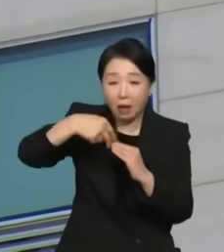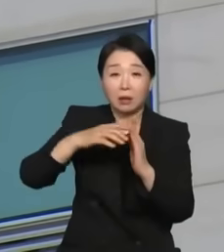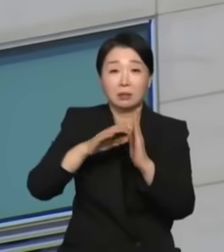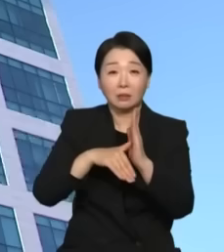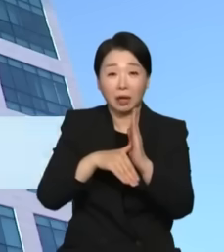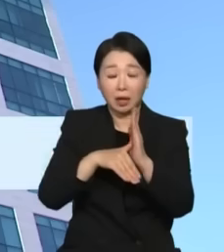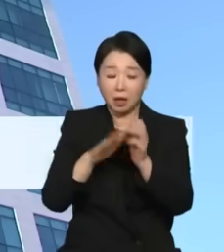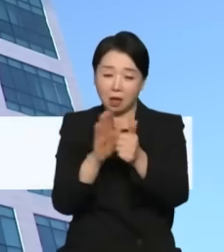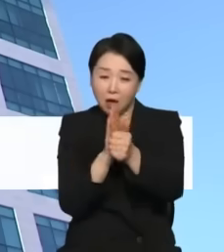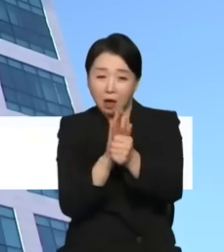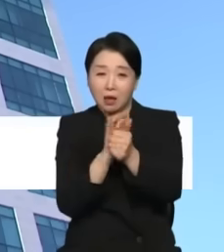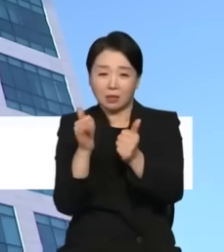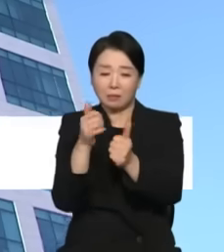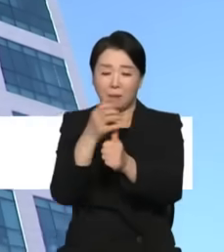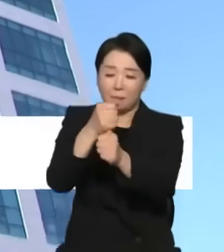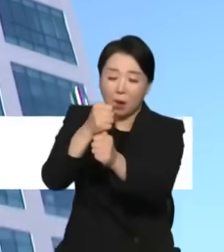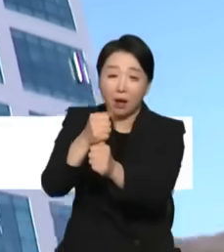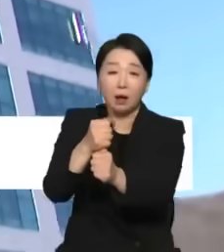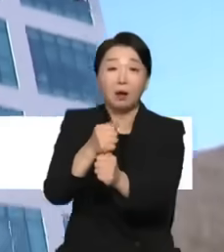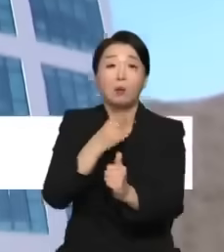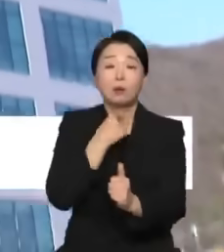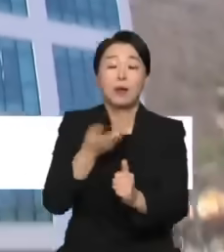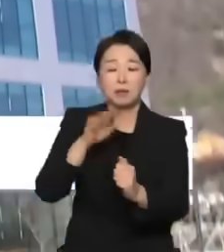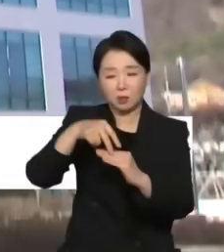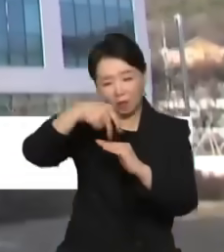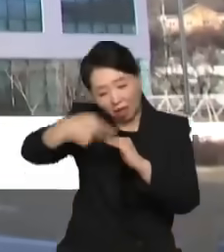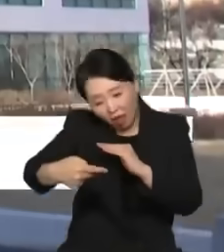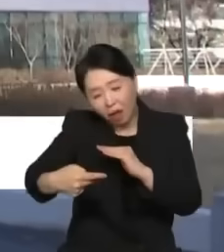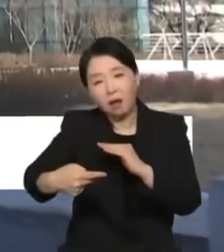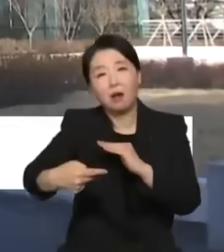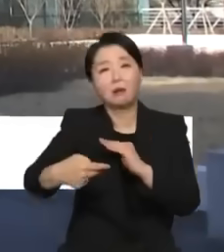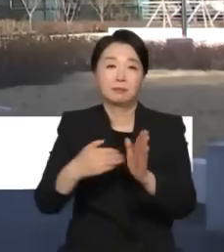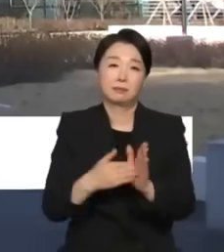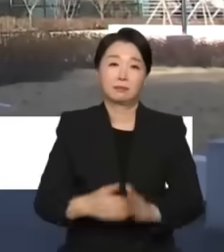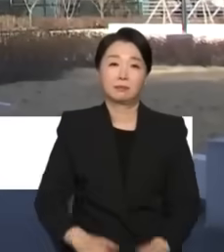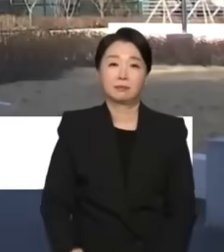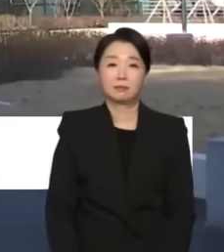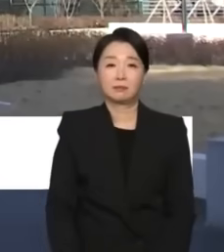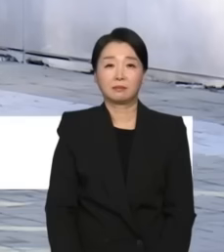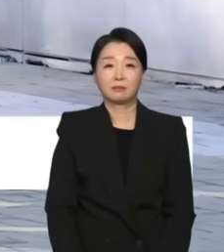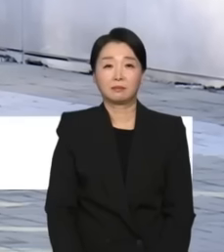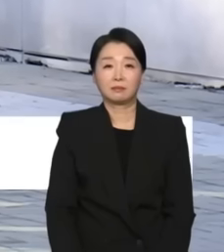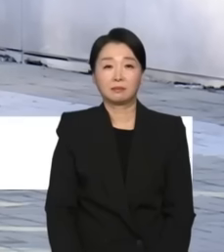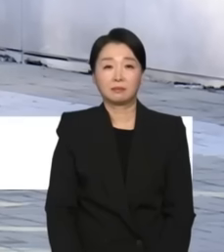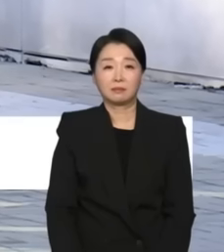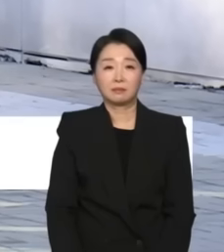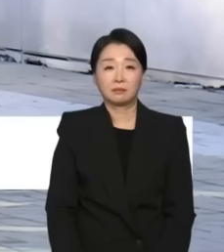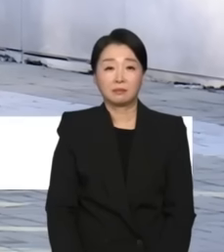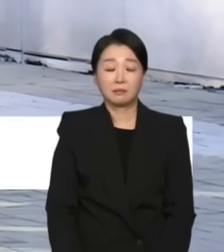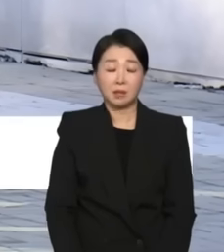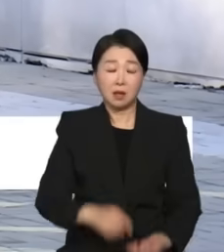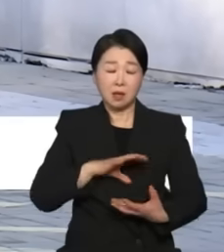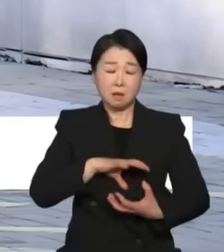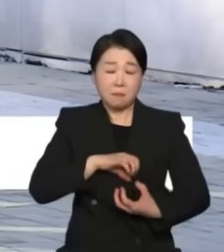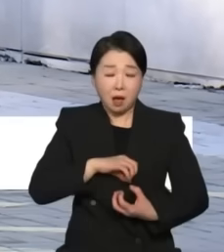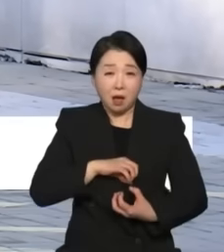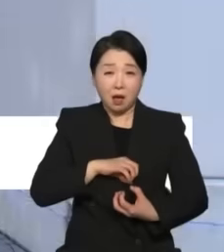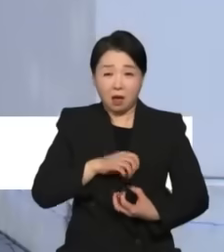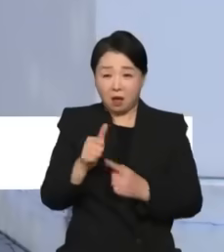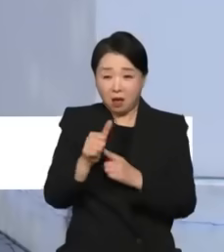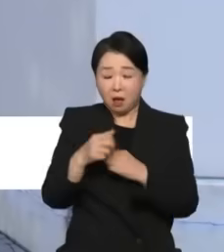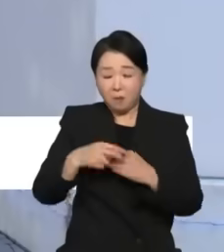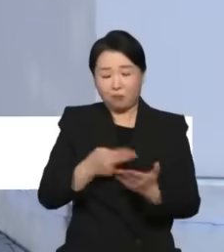간병인이 발견하고 붙잡으려 했으나 끝내 추락을 막지 못한 걸로 알려졌습니다. 심정지 상태던 황 씨는